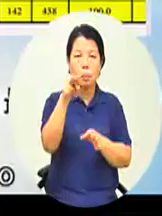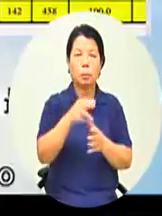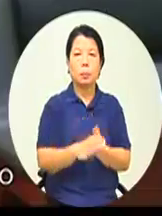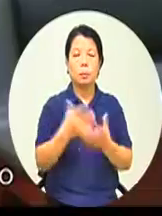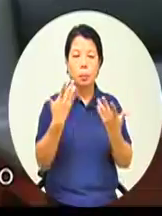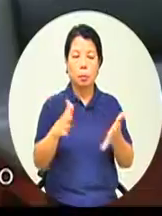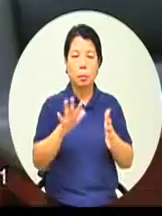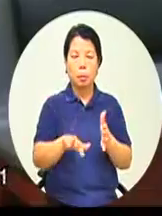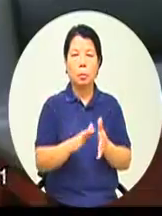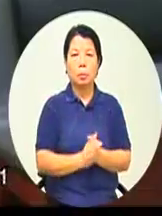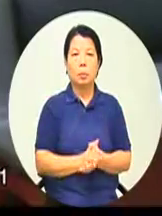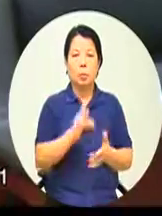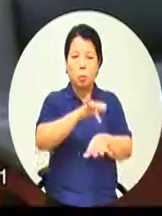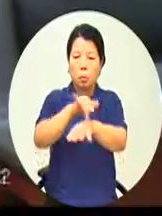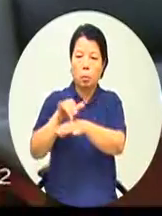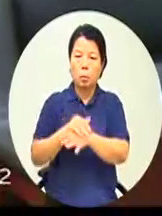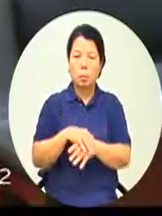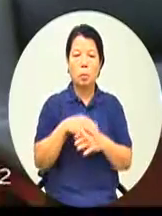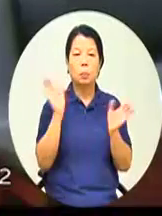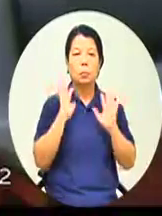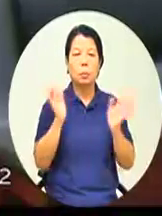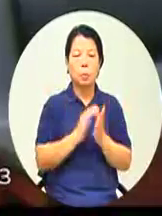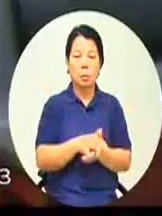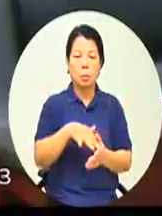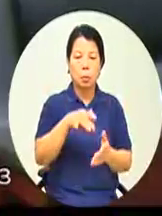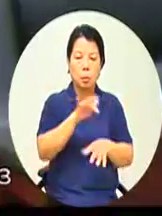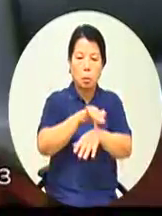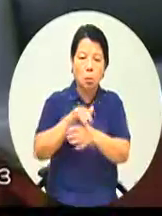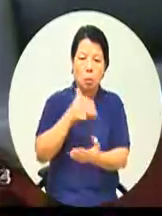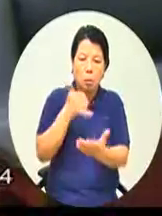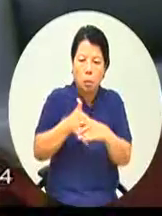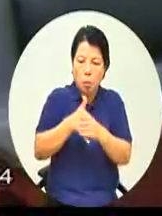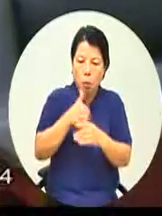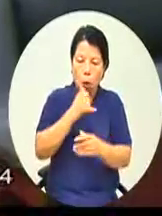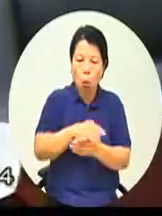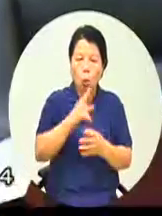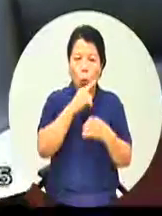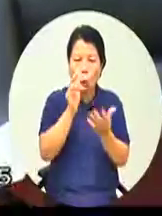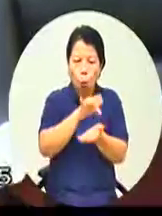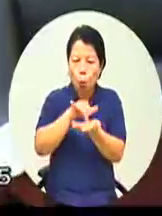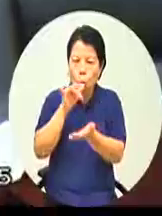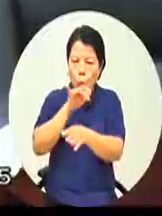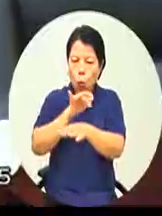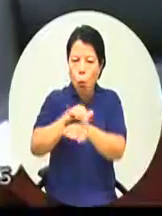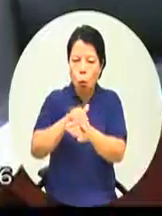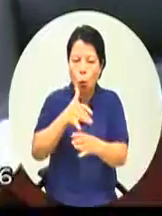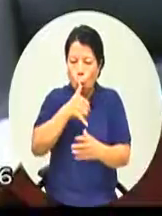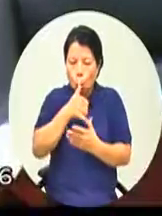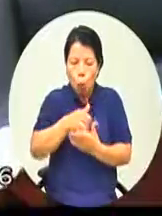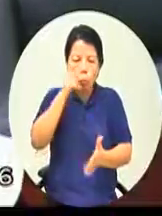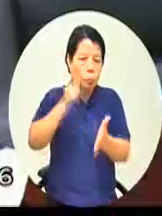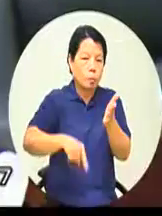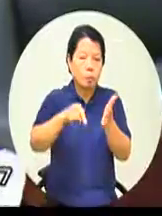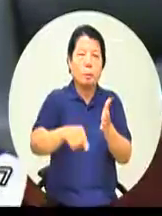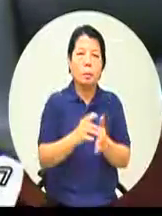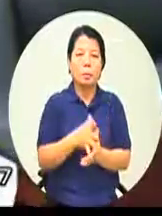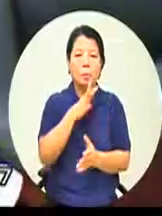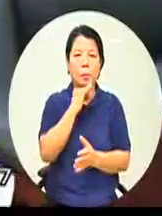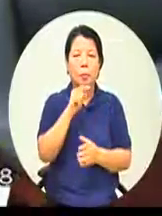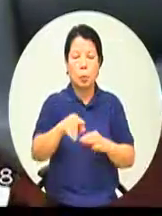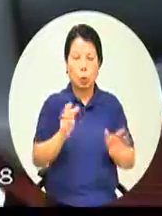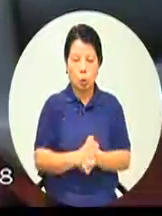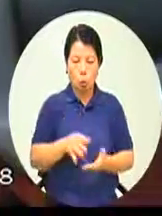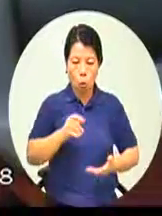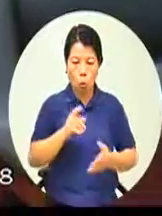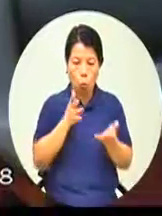这是我们接触小朋友接触毒品、哦、最容易的一个年纪。那在这些情形里面， 我们其实就非常的担心。